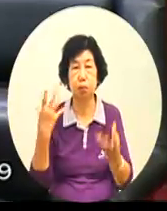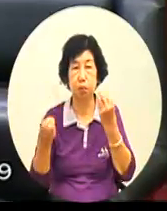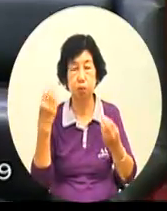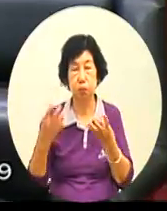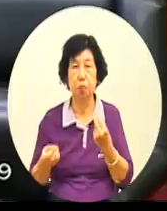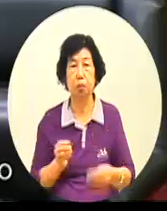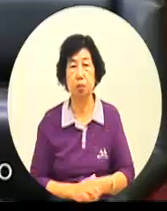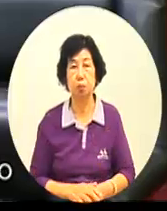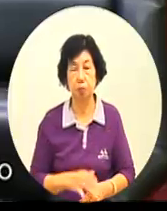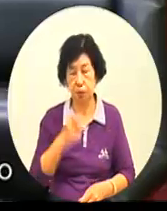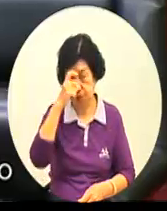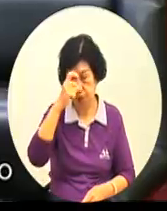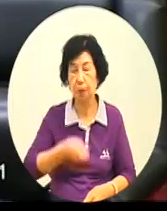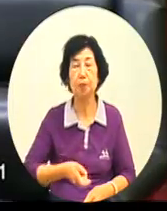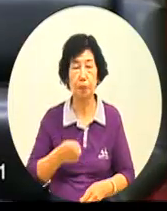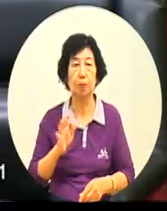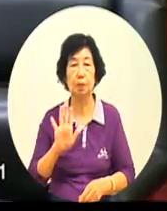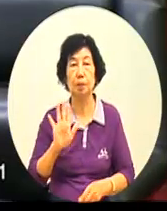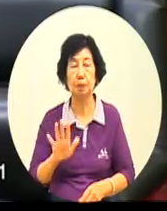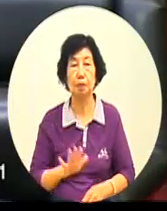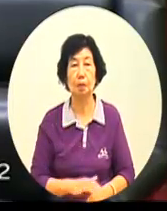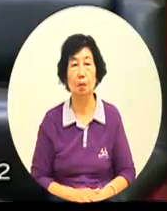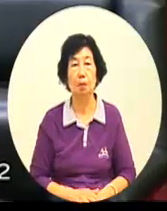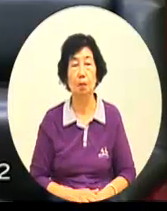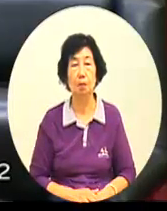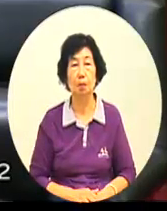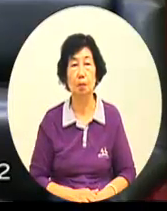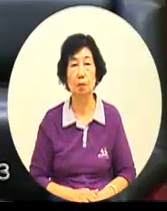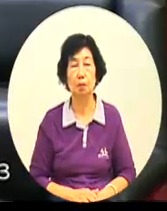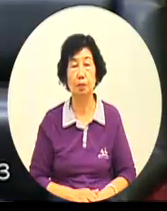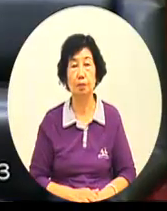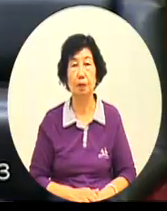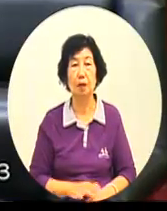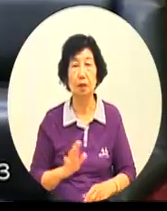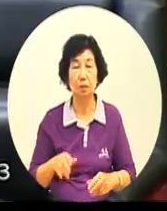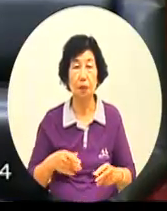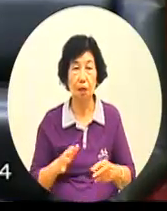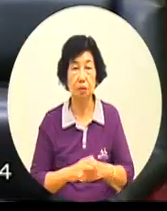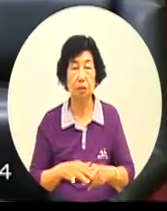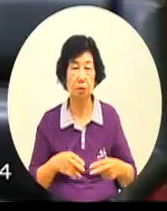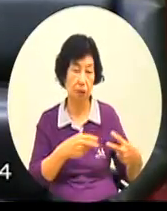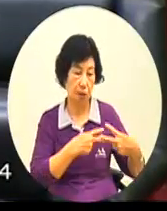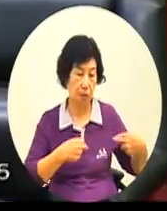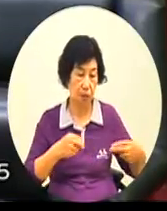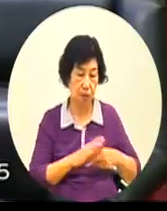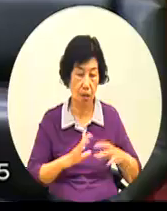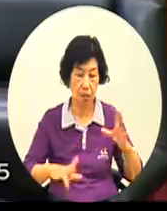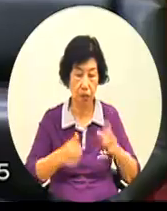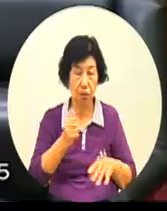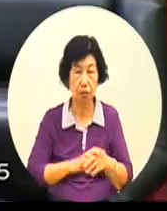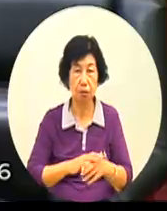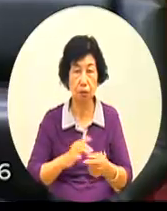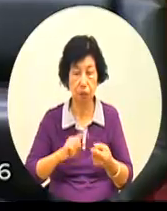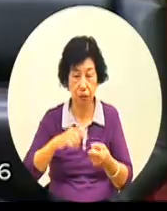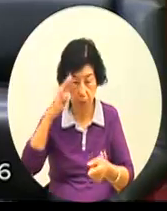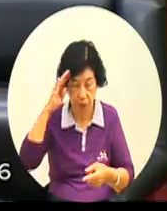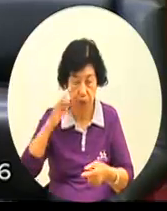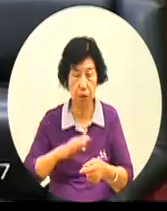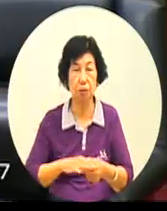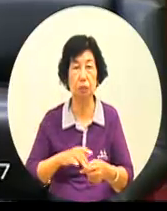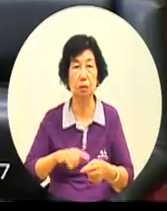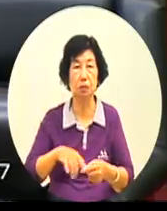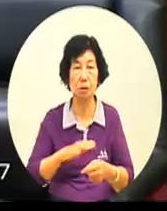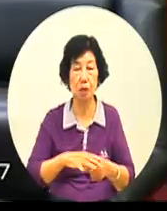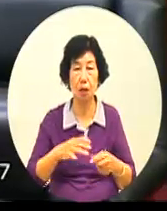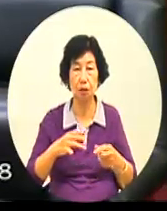常失望的地方哦。小英都道歉嘛，在你们的完全执政下，你们应该做得更好才对啊。原住